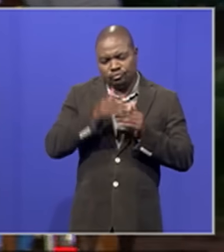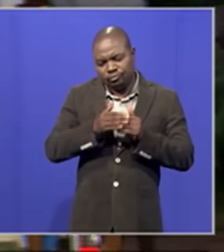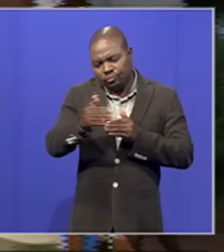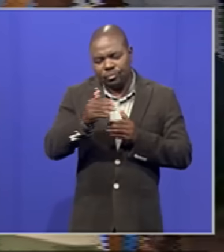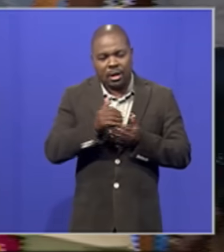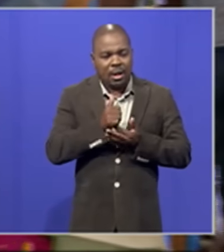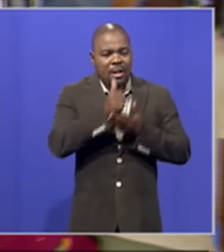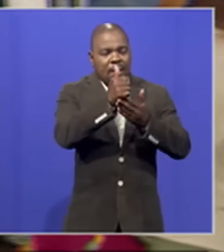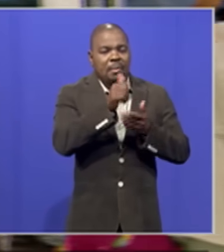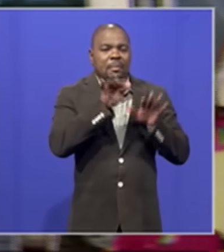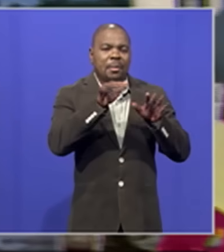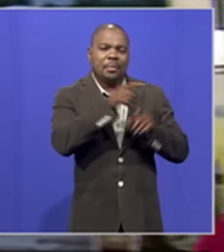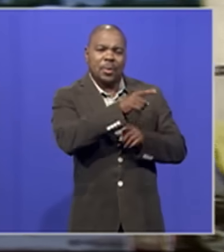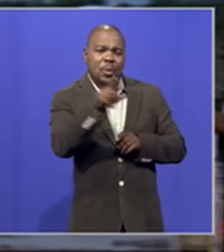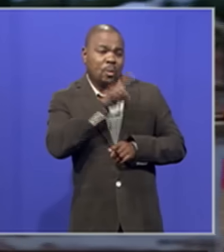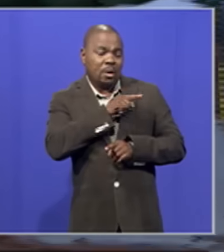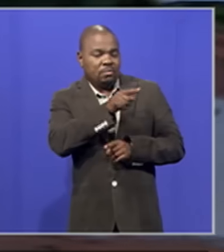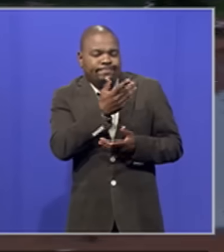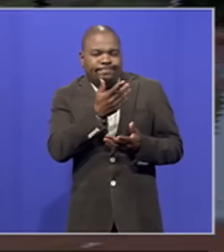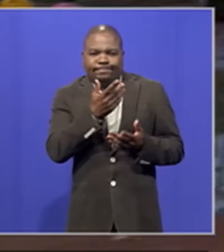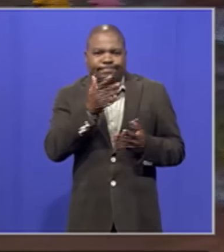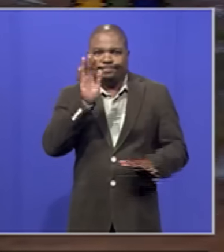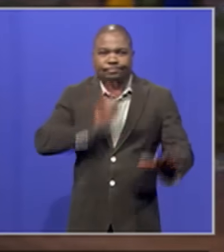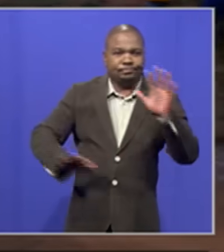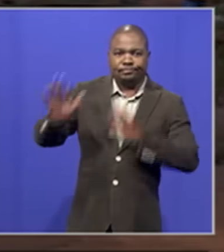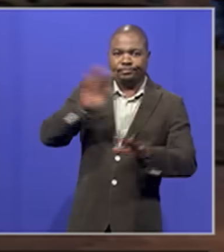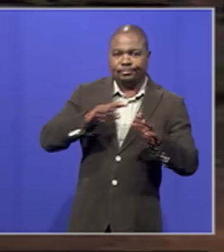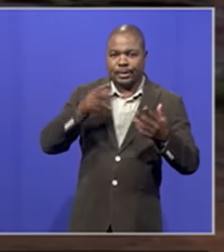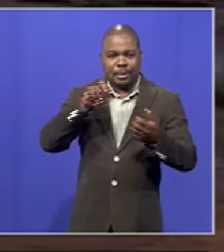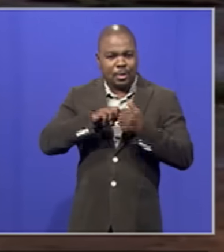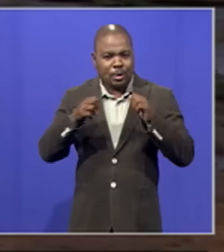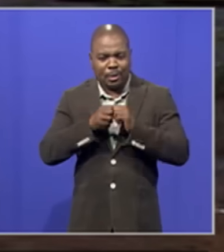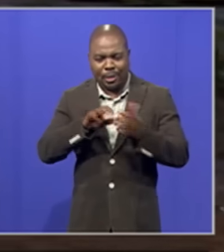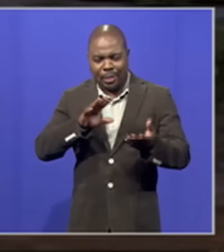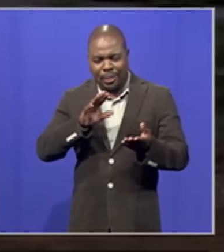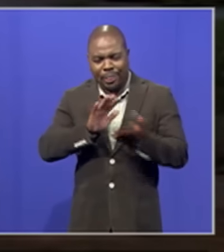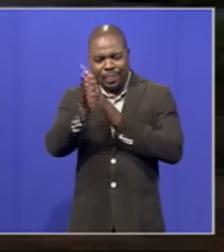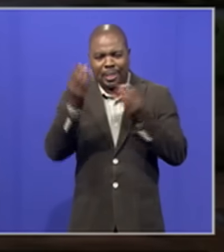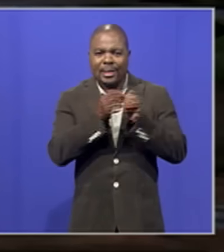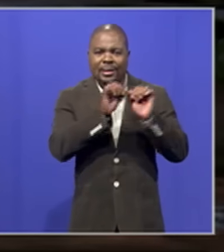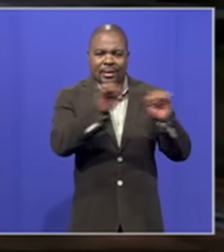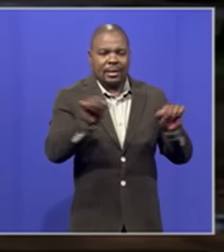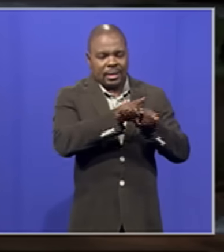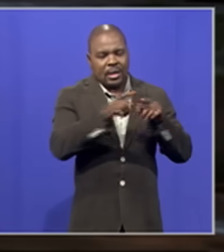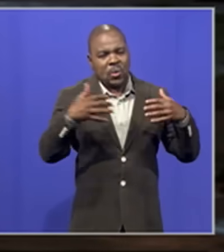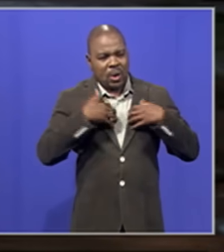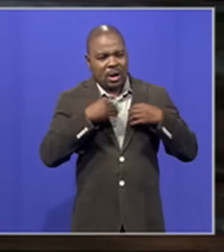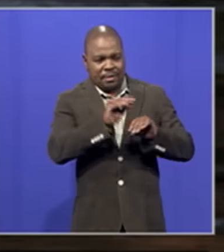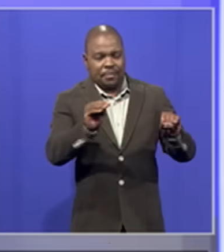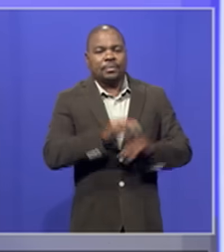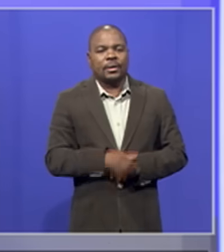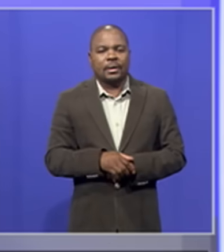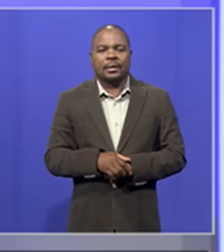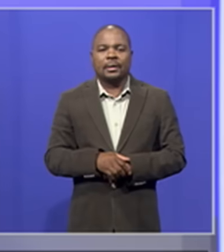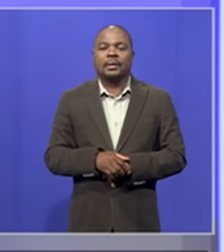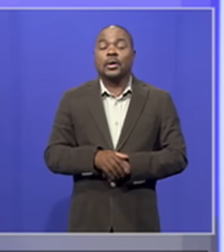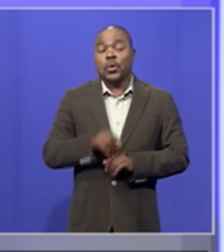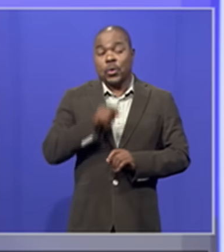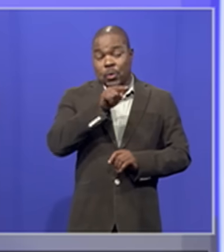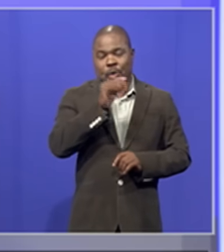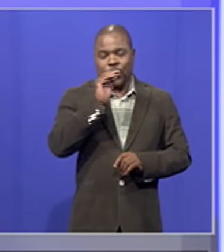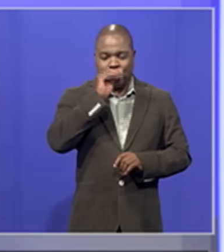thusa batho ba e leng gore ba iphitlhela ka se sebaka ba itemogetse ditshenyegelo mme ba ngongoregile. Katlegong yone magaditaba